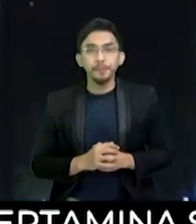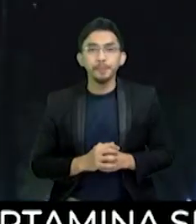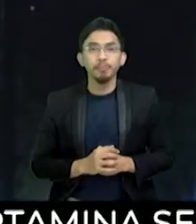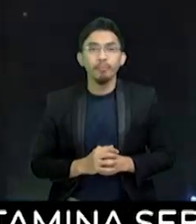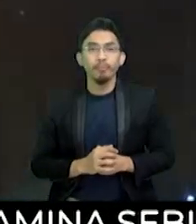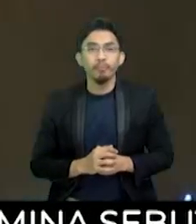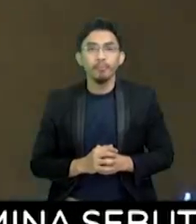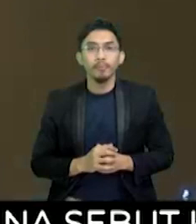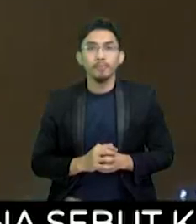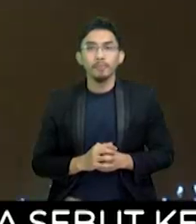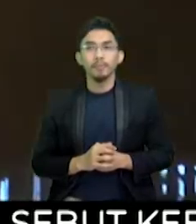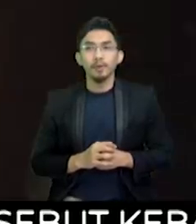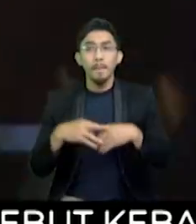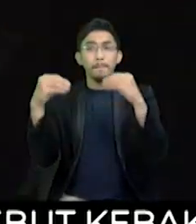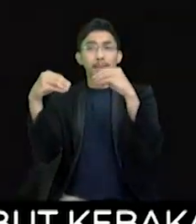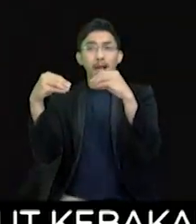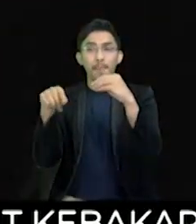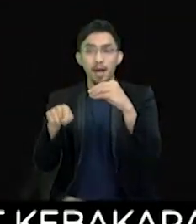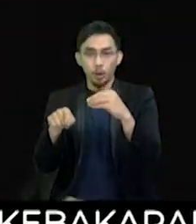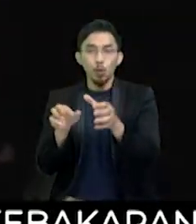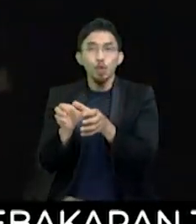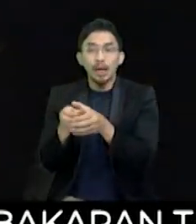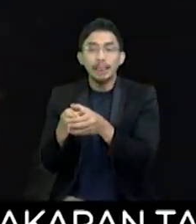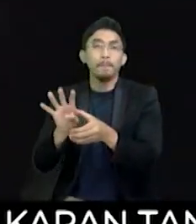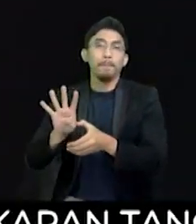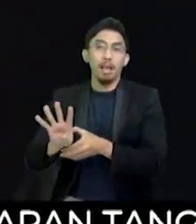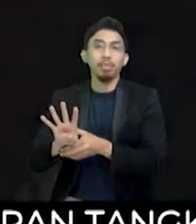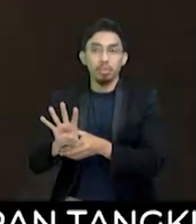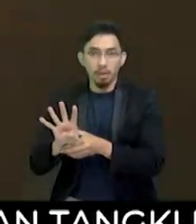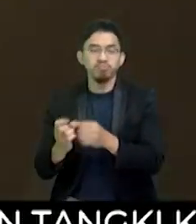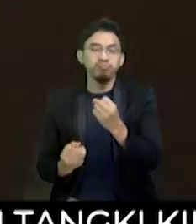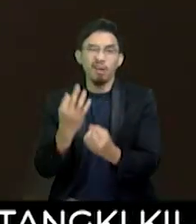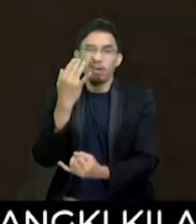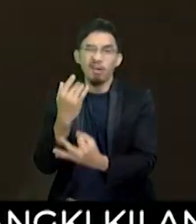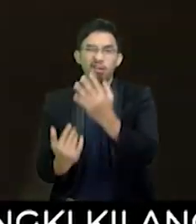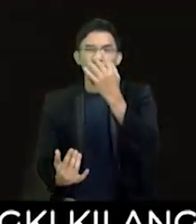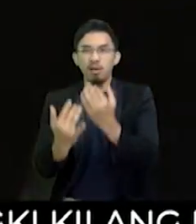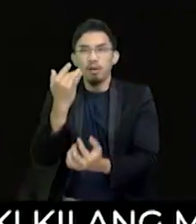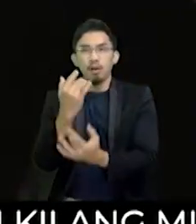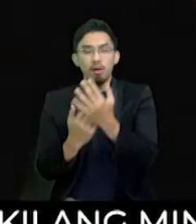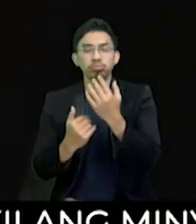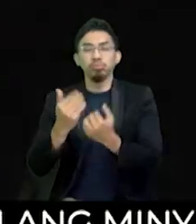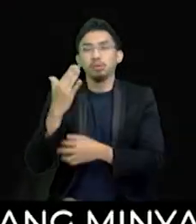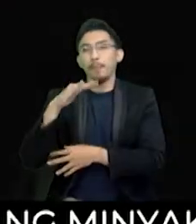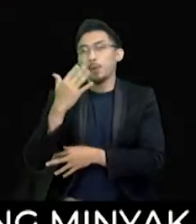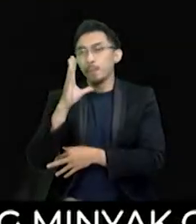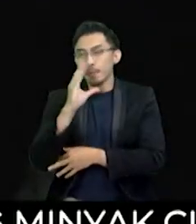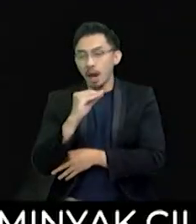Kilang Pertamina Unit 4 Cilacap, Jawa Tengah terbakar pada Sabtu malam. Sekitar pukul